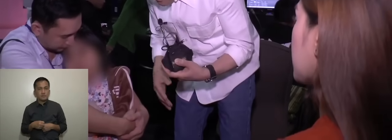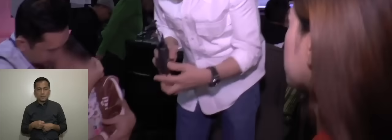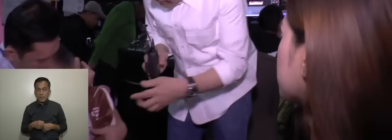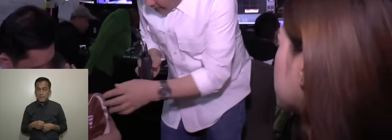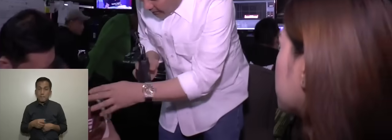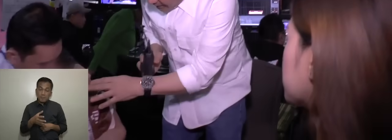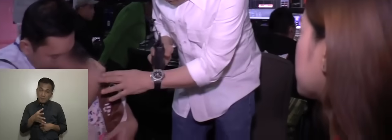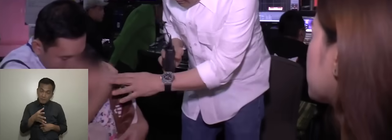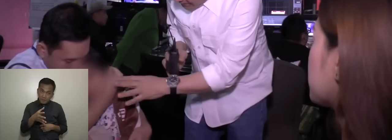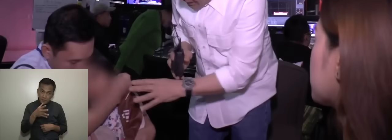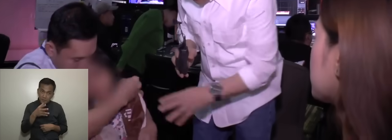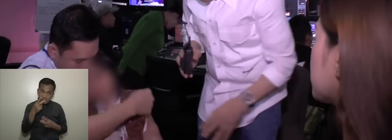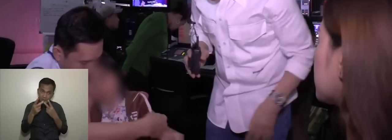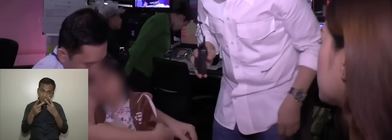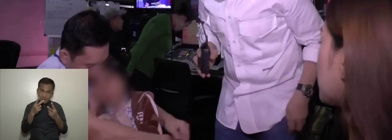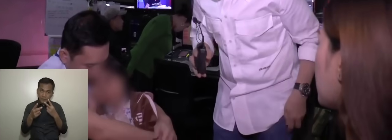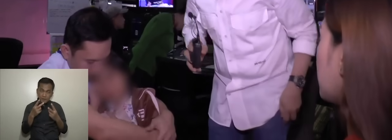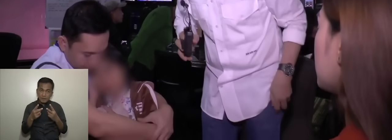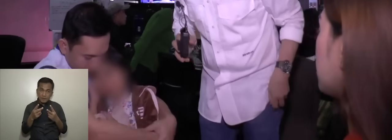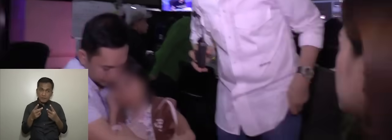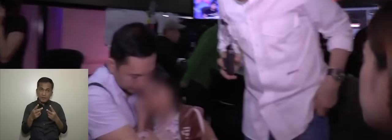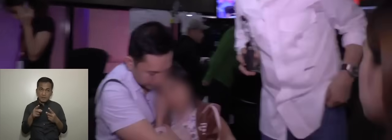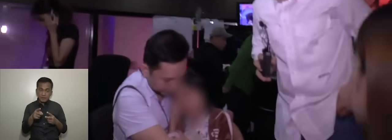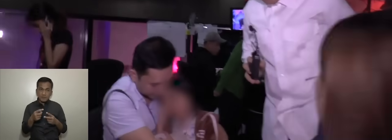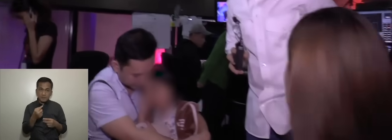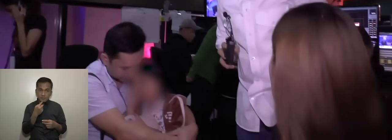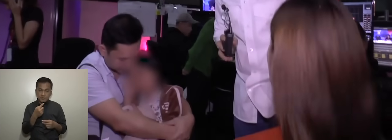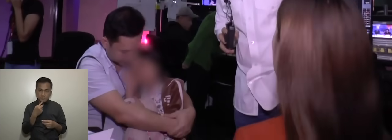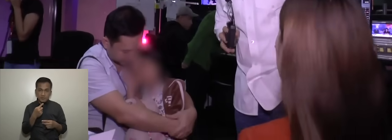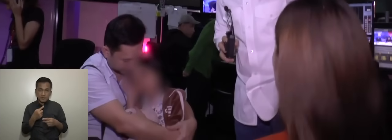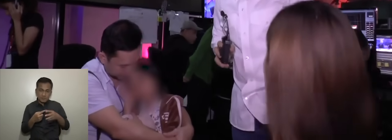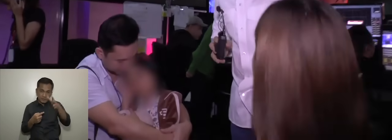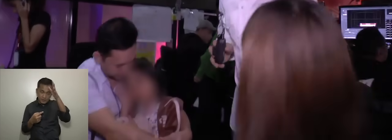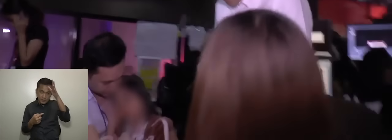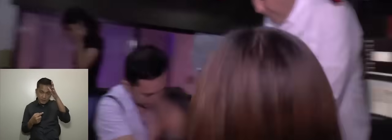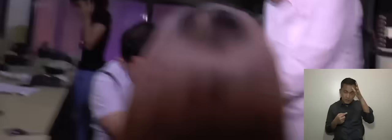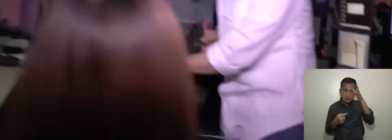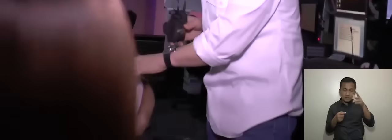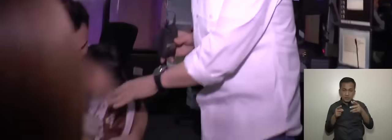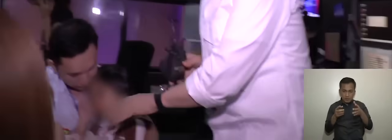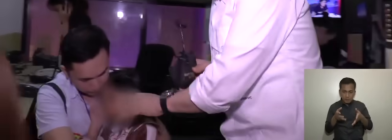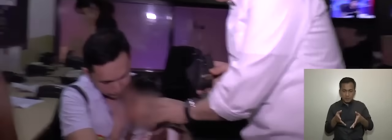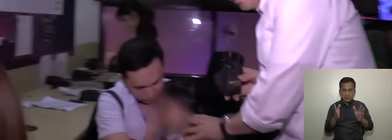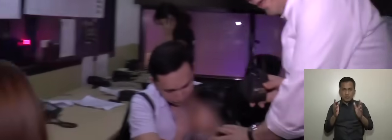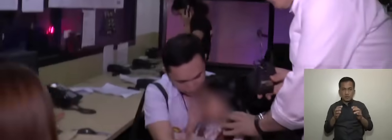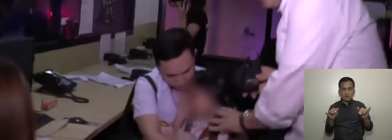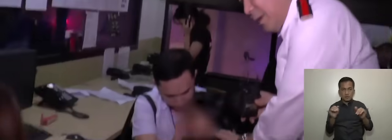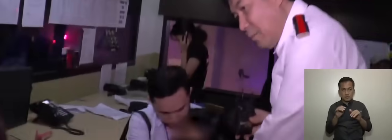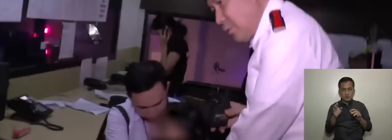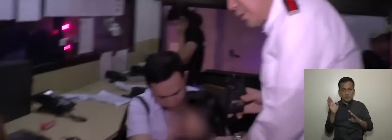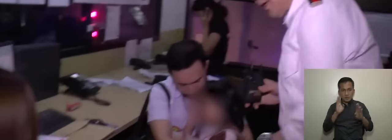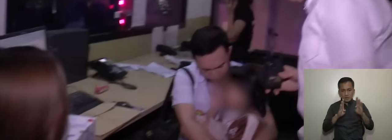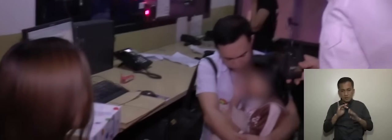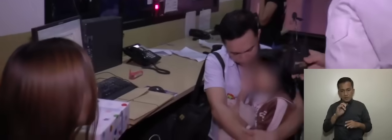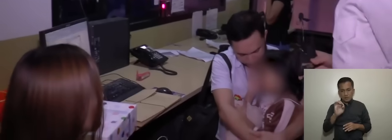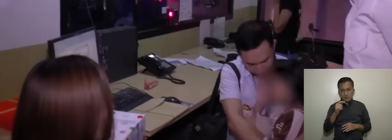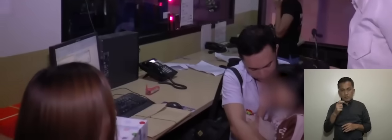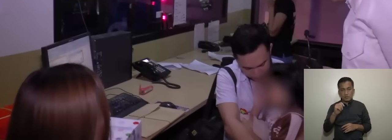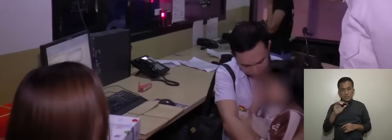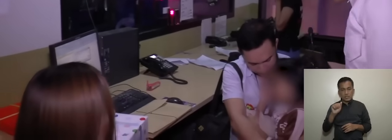ma'am, makikita niyo naman talaga na miss niya yung daddy niya. Alam ko naman po. So, pagbigyan natin, total biological father naman po